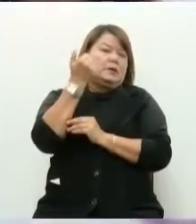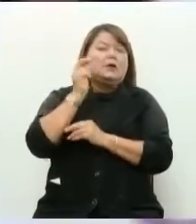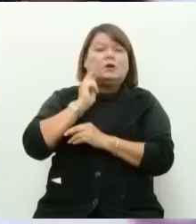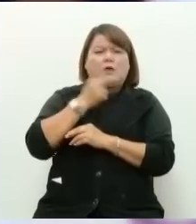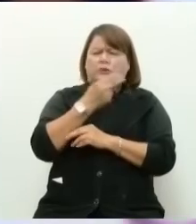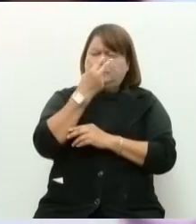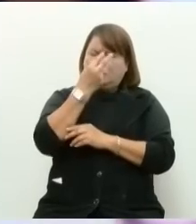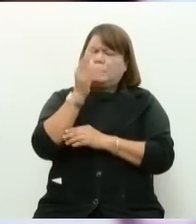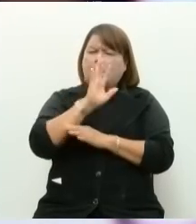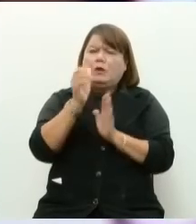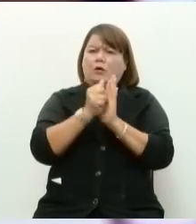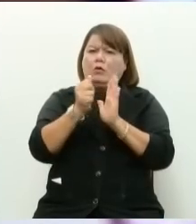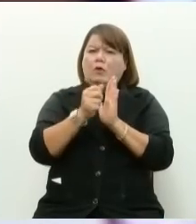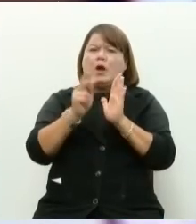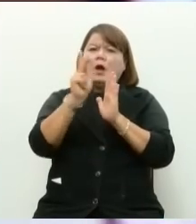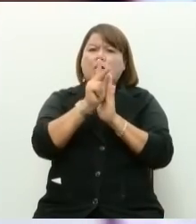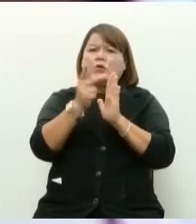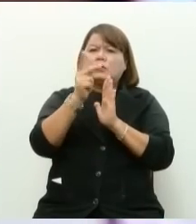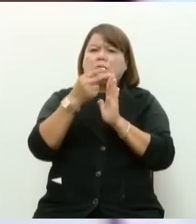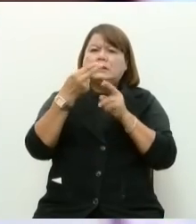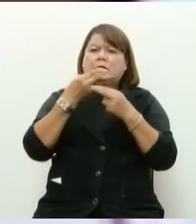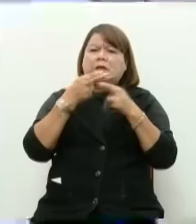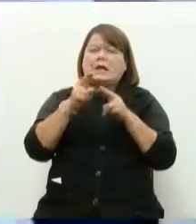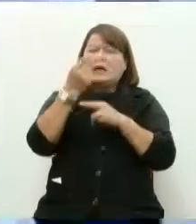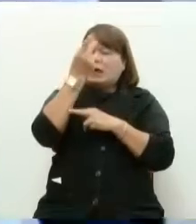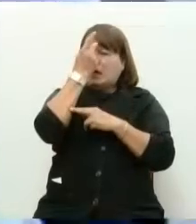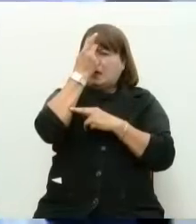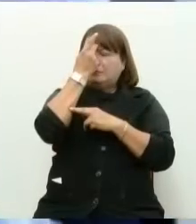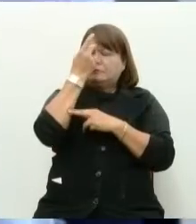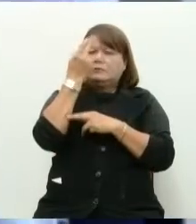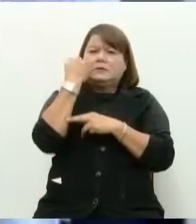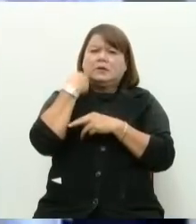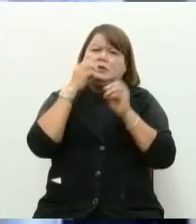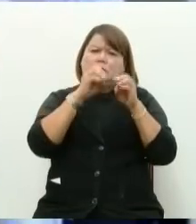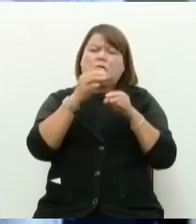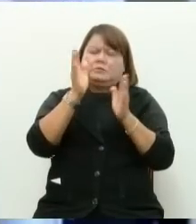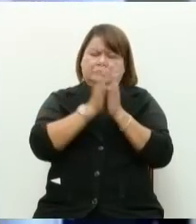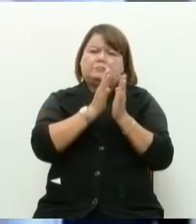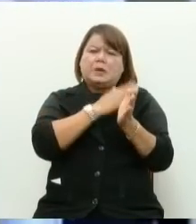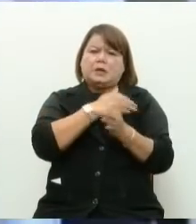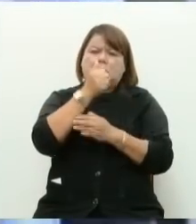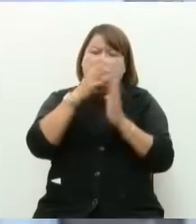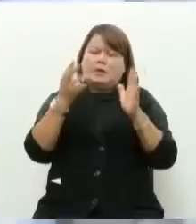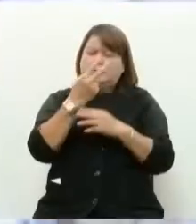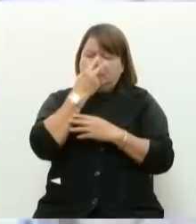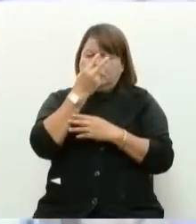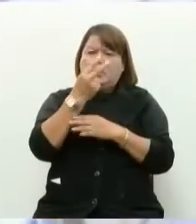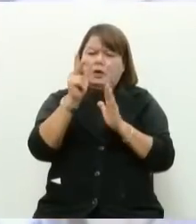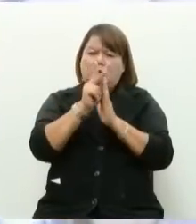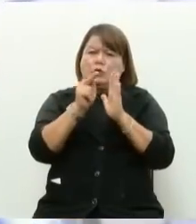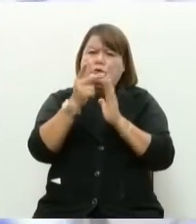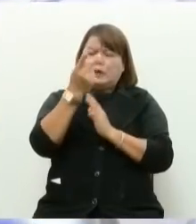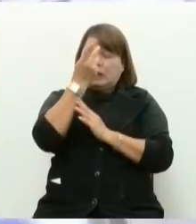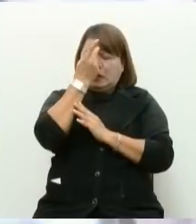จะมองไม่ออกว่ากฎแห่งกรรมเป็นแบบไหนนะคะการสอนของพระอาจารย์ดีมากทำให้พวกเราได้เห็นว่ากฎแห่งกรรมเ